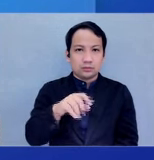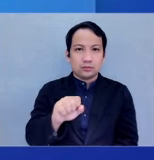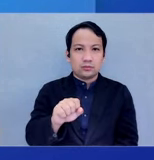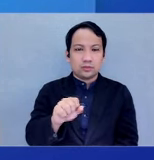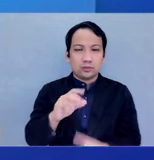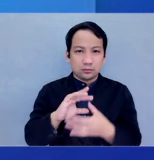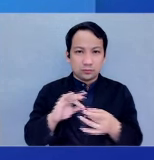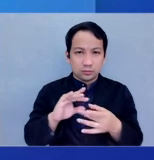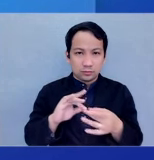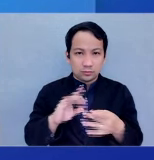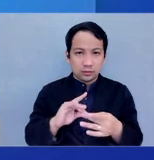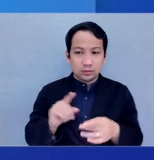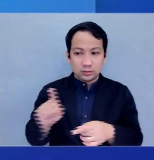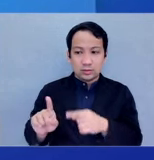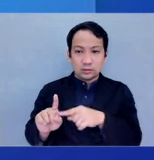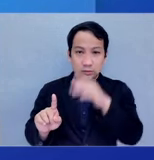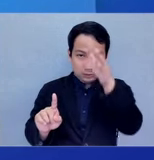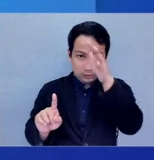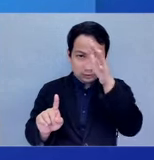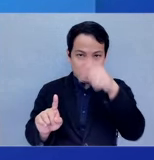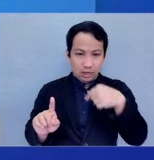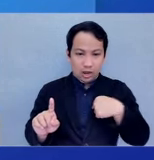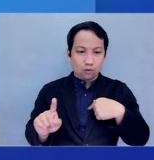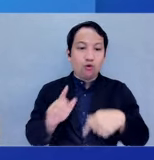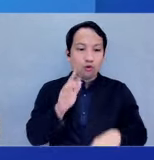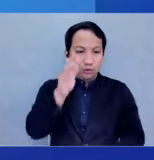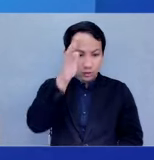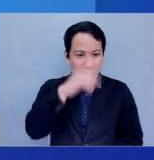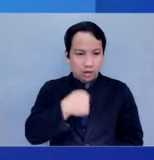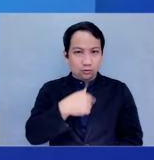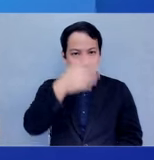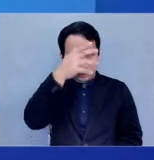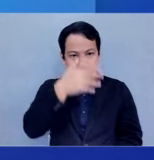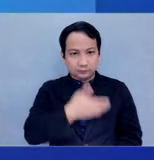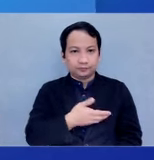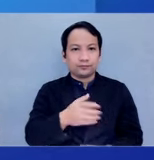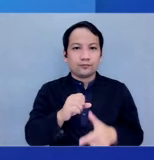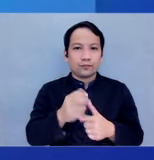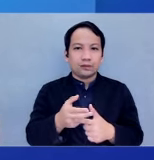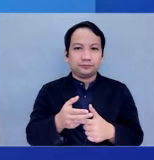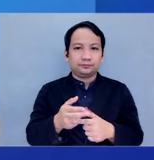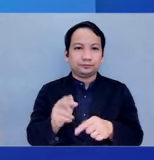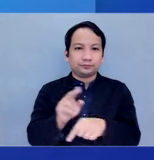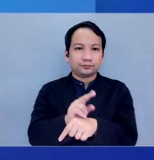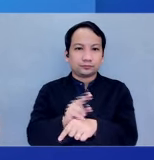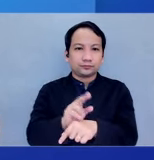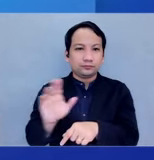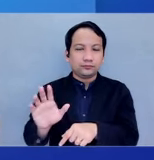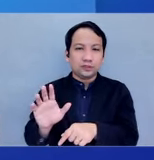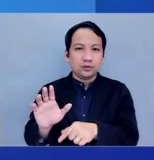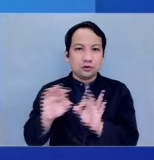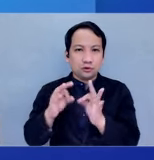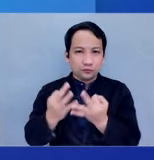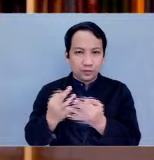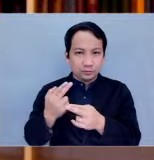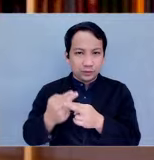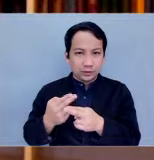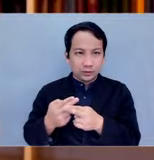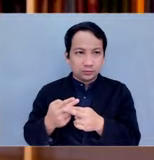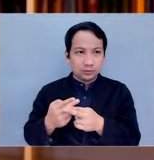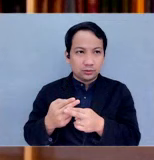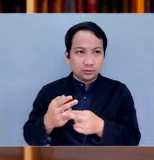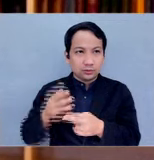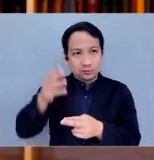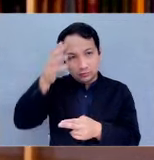ng pag-amin ng tatay na siya nga ang tatay ng bata o Affidavit to Use the Surname of the Father, salaysay